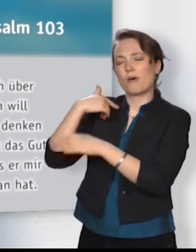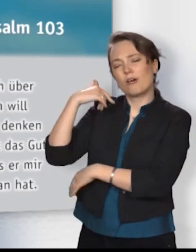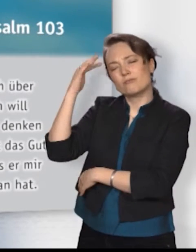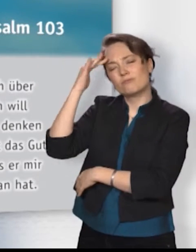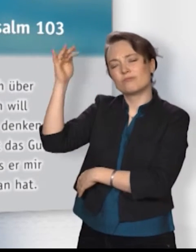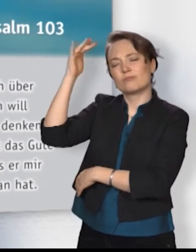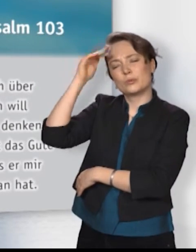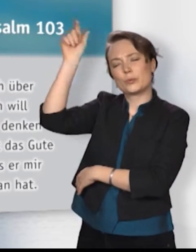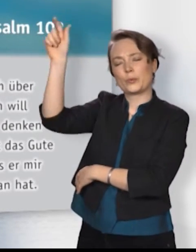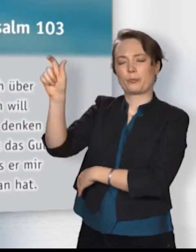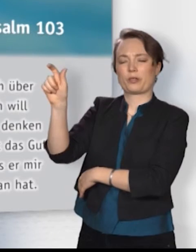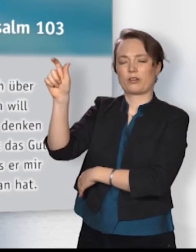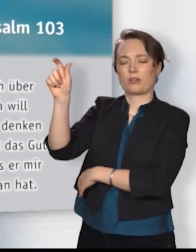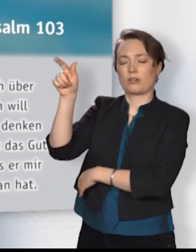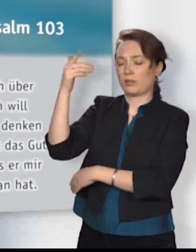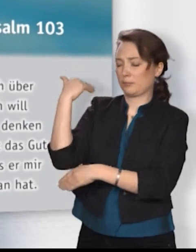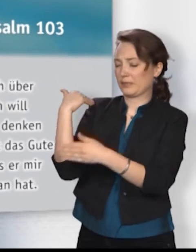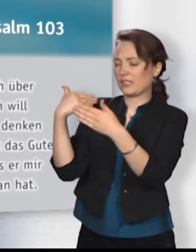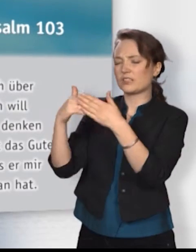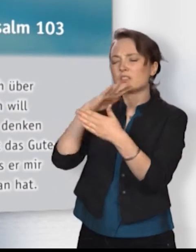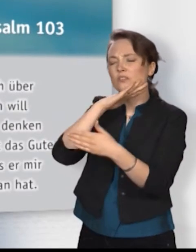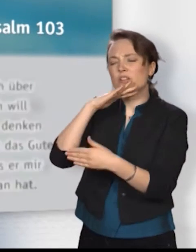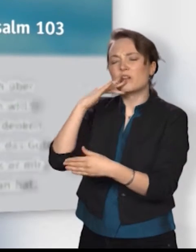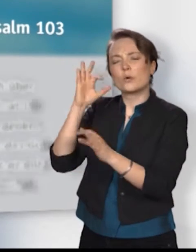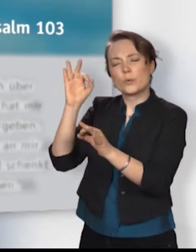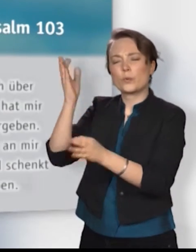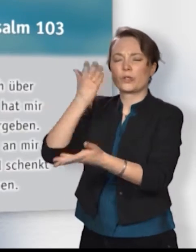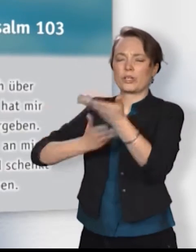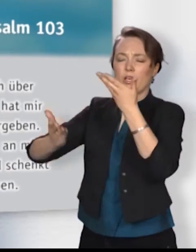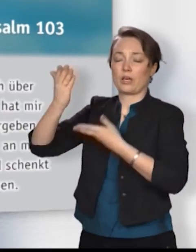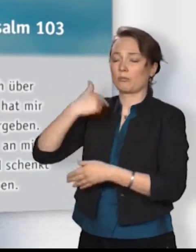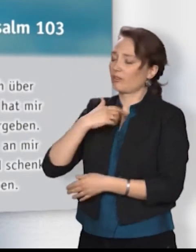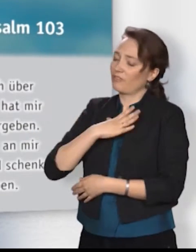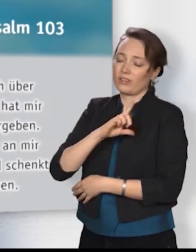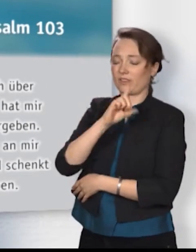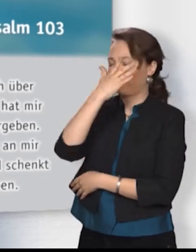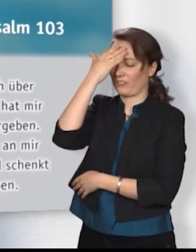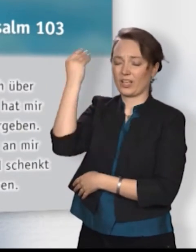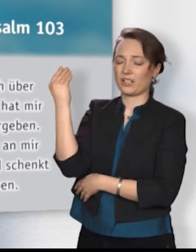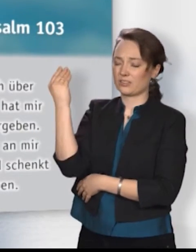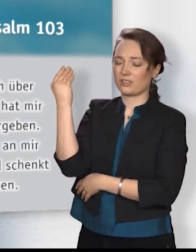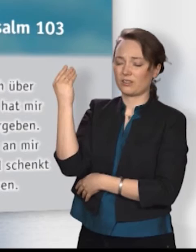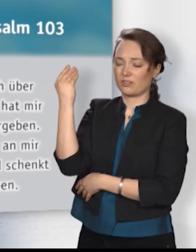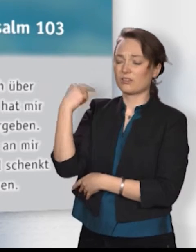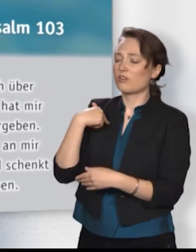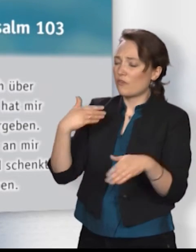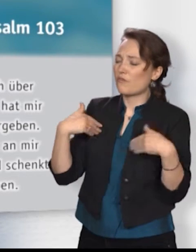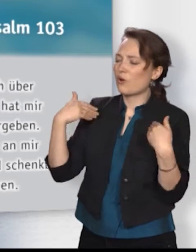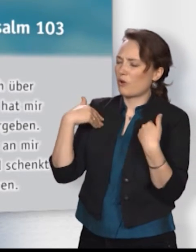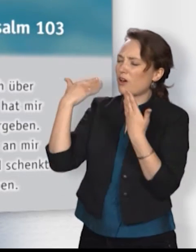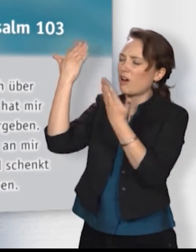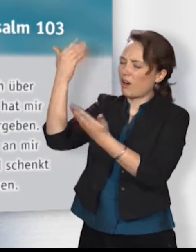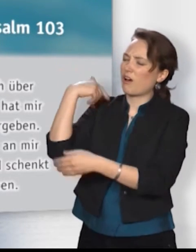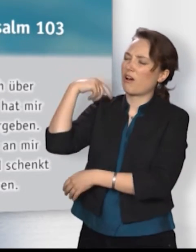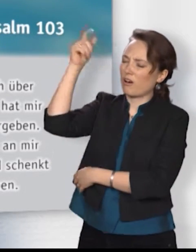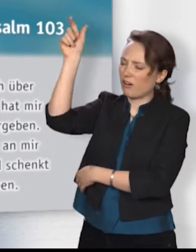nicht das Gute vergessen, das er mir bis heute getan hat. Ich freue mich über den Herrn, er hat mir die Schuld